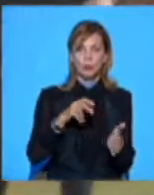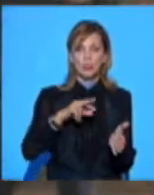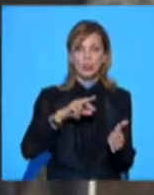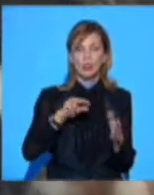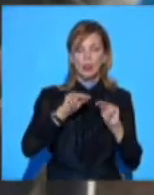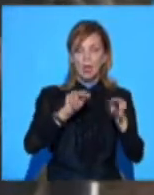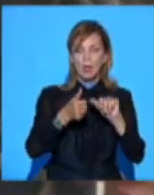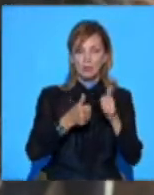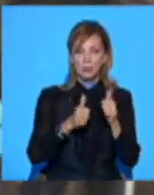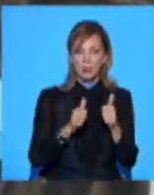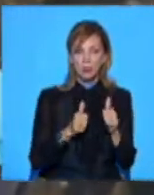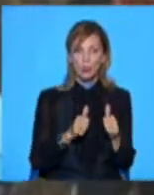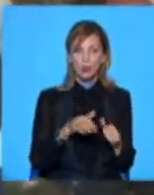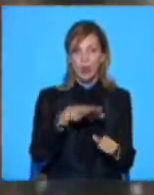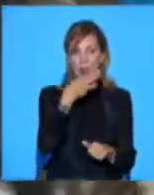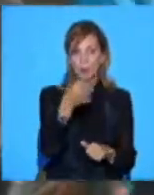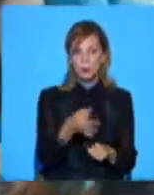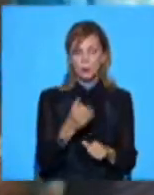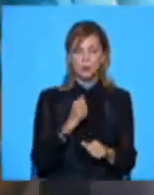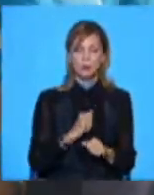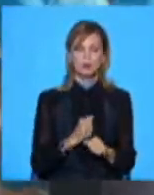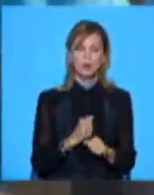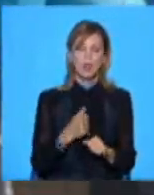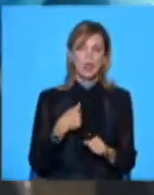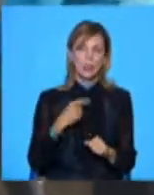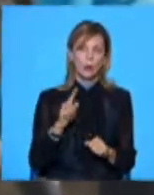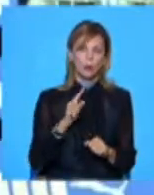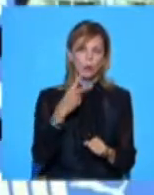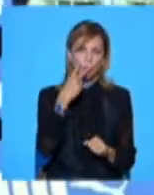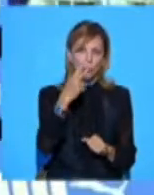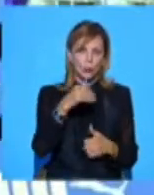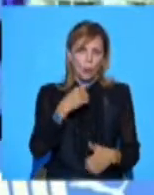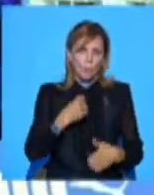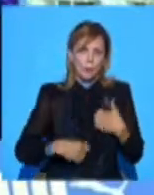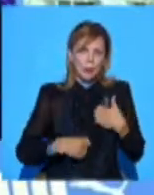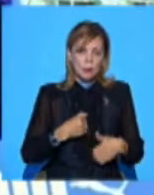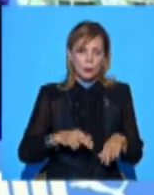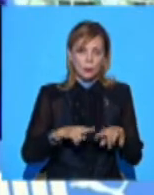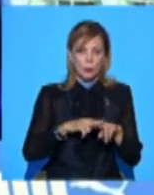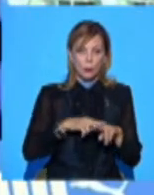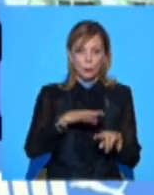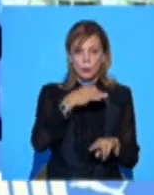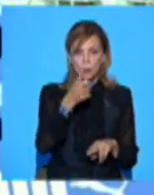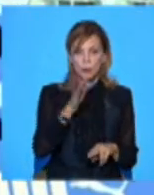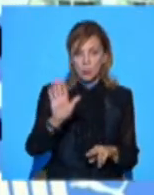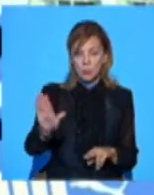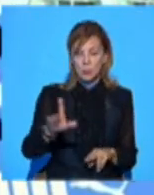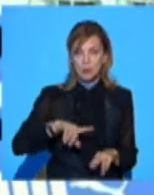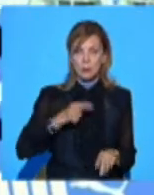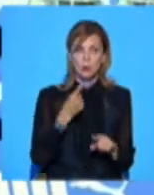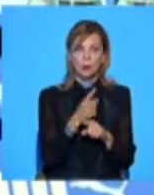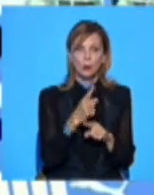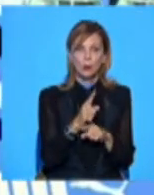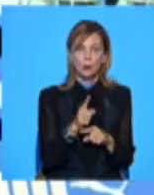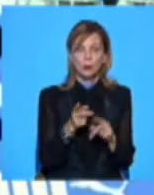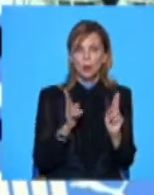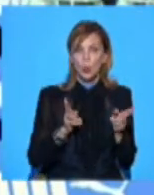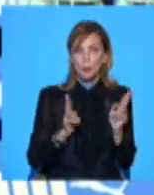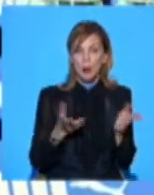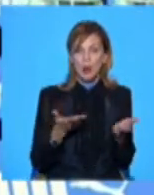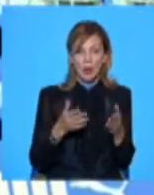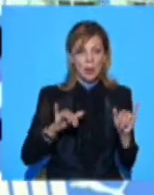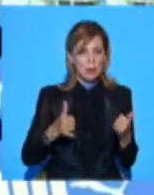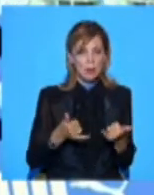Reghe, antrenorul oltenilor a spus. Eu nu văd o presiune așa cum o descrieți dumneavoastră. Sunt lucruri normale care se întâmplă în viața fiecărui